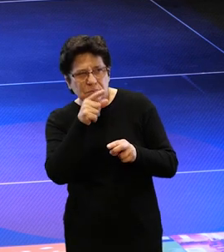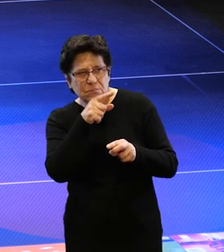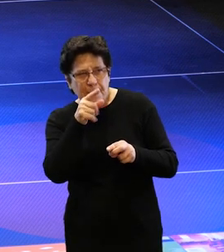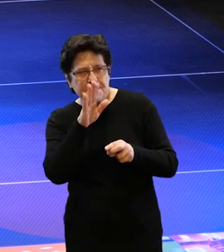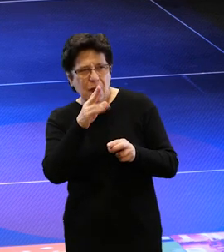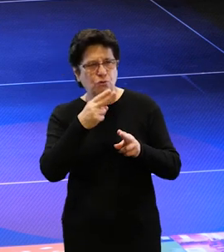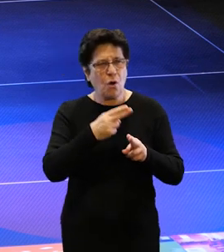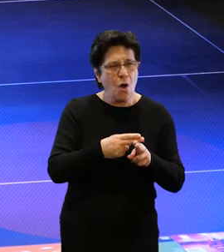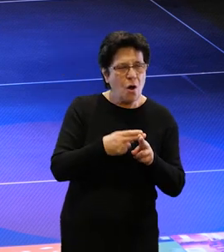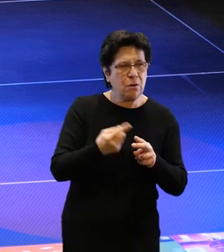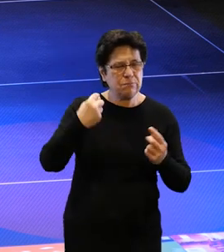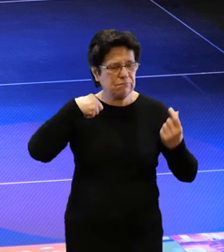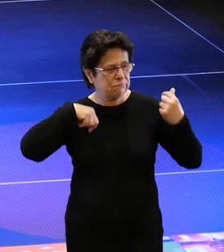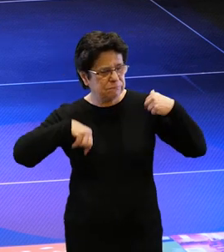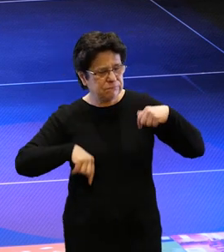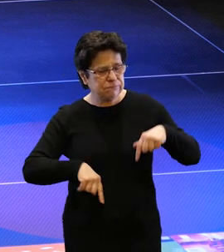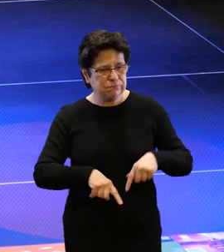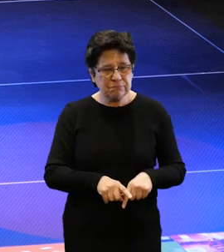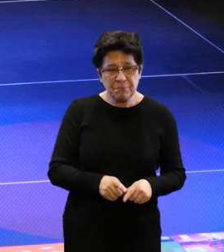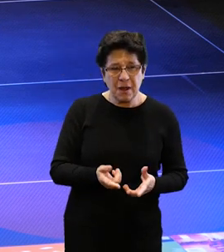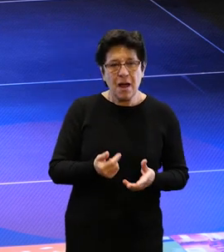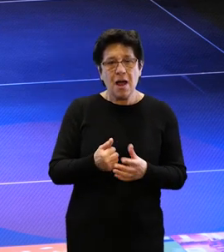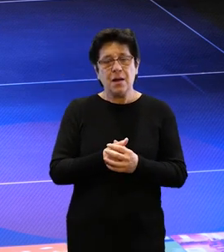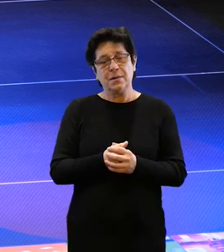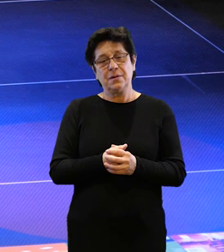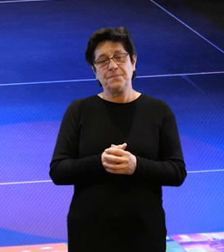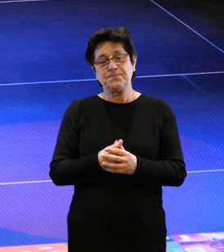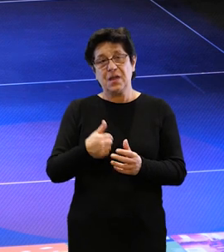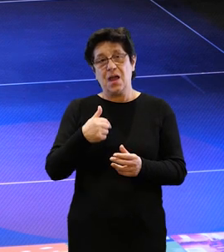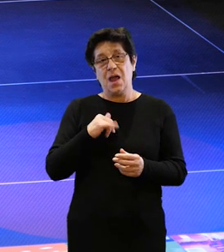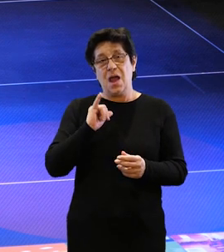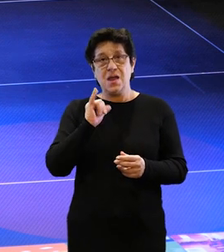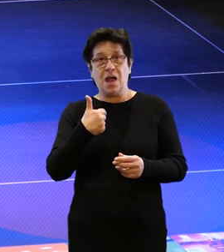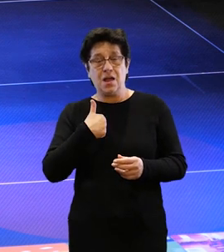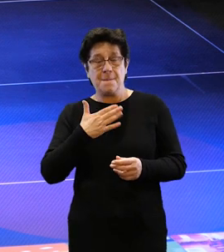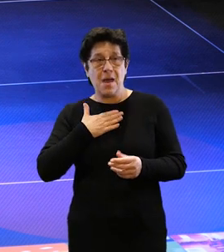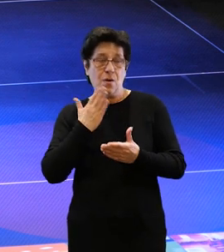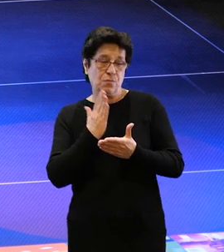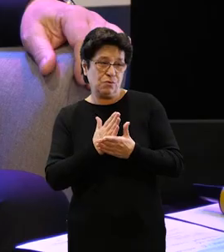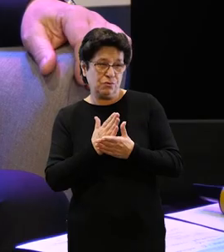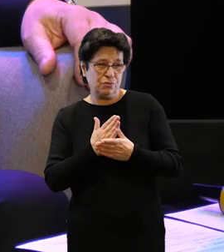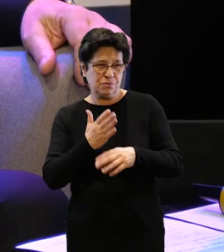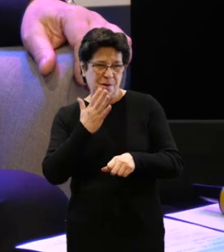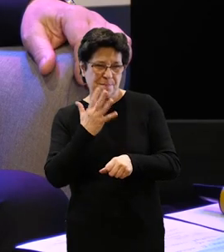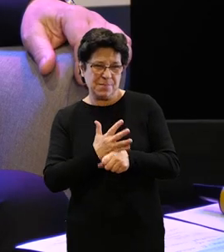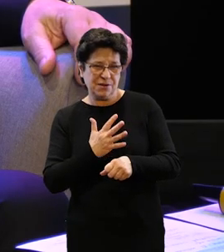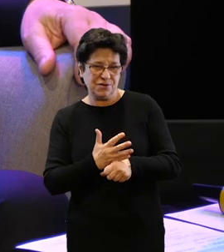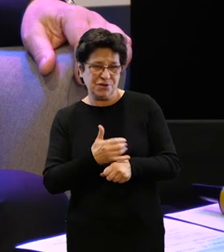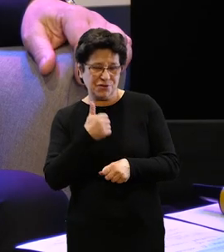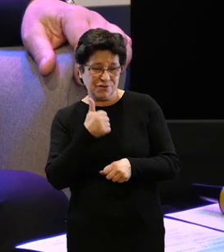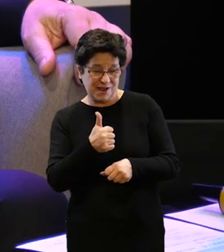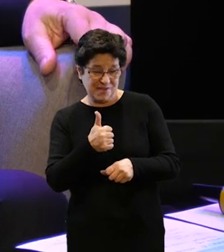także nie poznałem mojego dziadka jak sam już miałem więcej niż 51 lat to mówiłem No jestem teraz